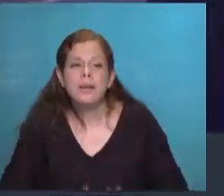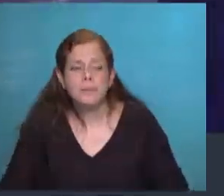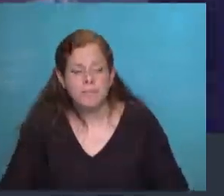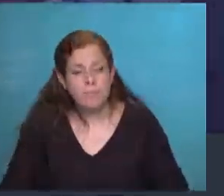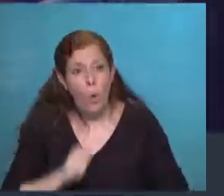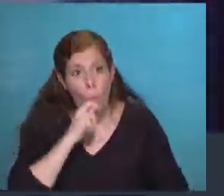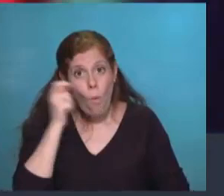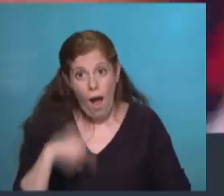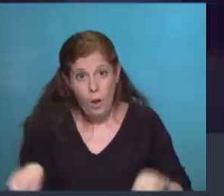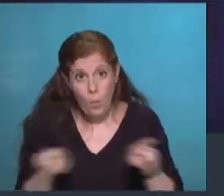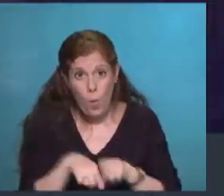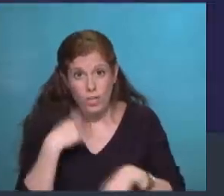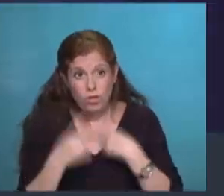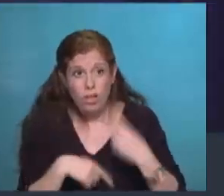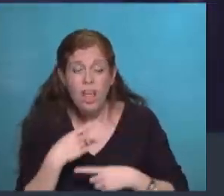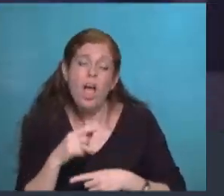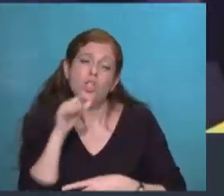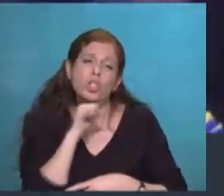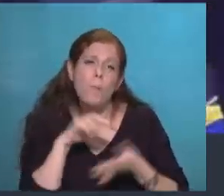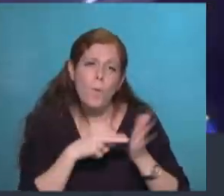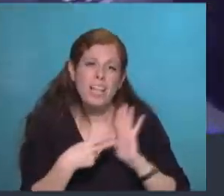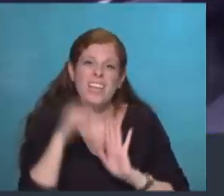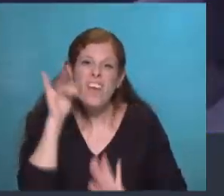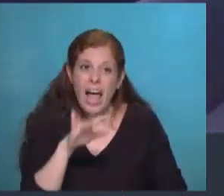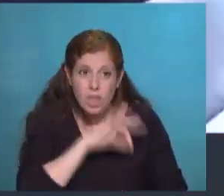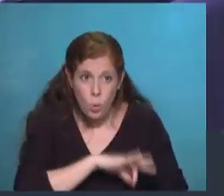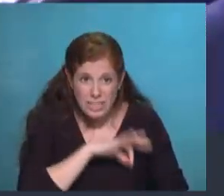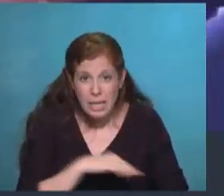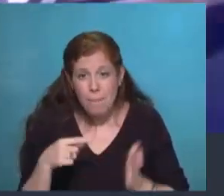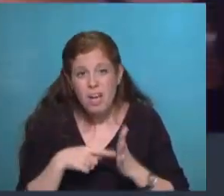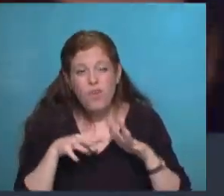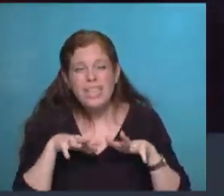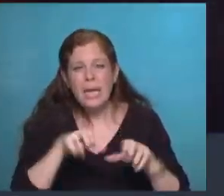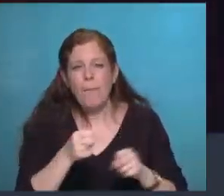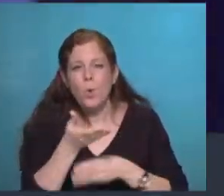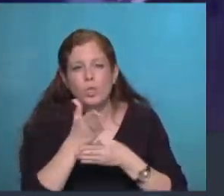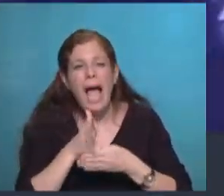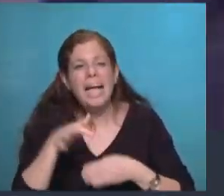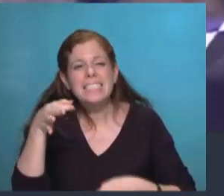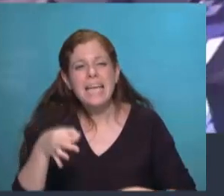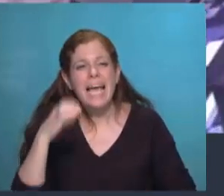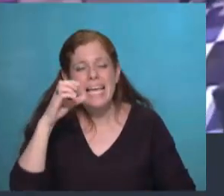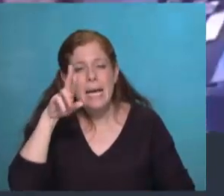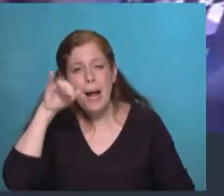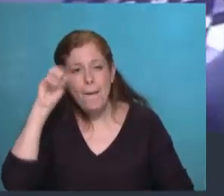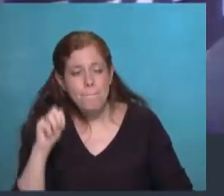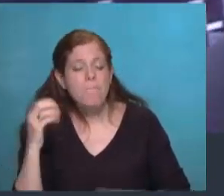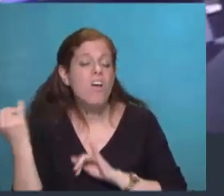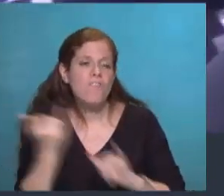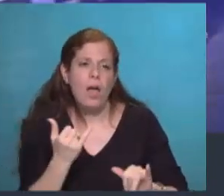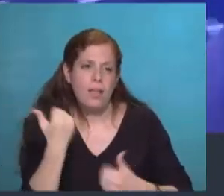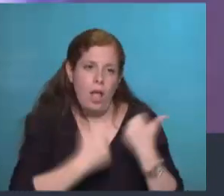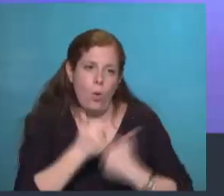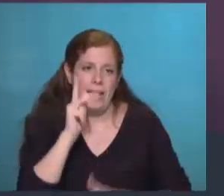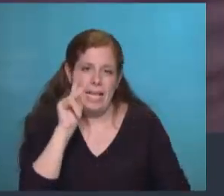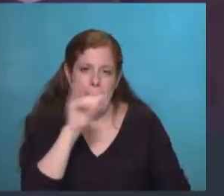באוקראינה, שבאותה שנה שלחה שיר פוליטי ואנטי-רוסי, בעקבות כיבוש חצי האי קרים, הביאה את התחרות לקייב. If I was number